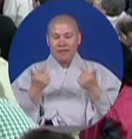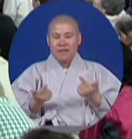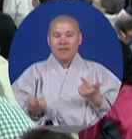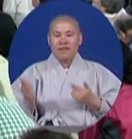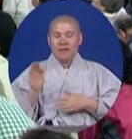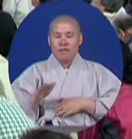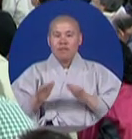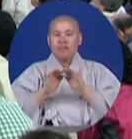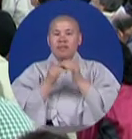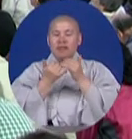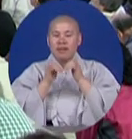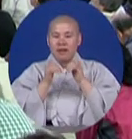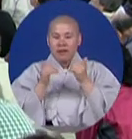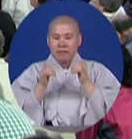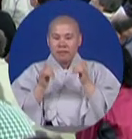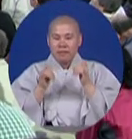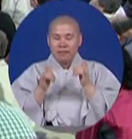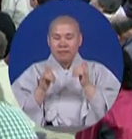사람이 이제